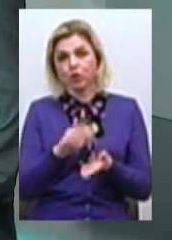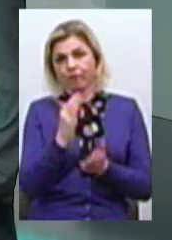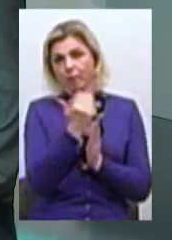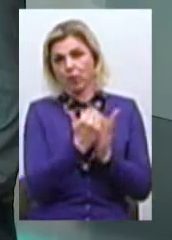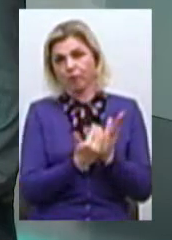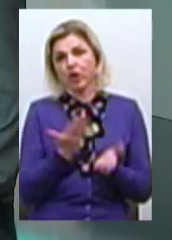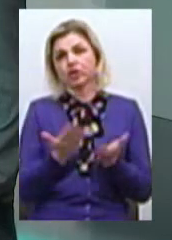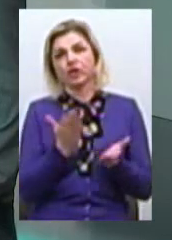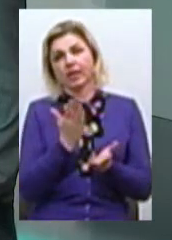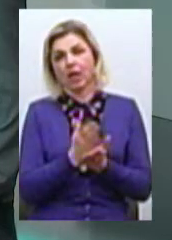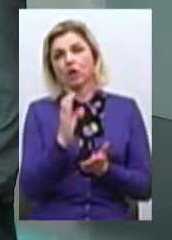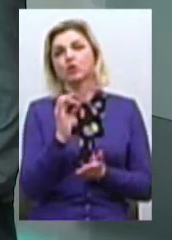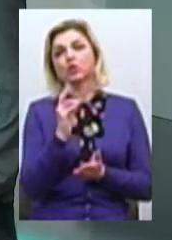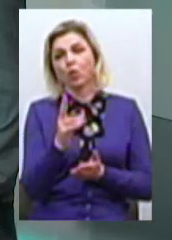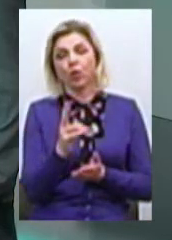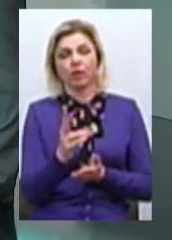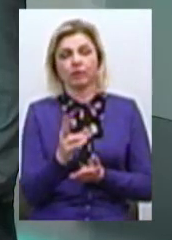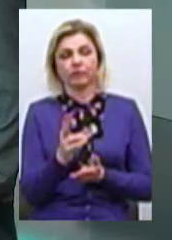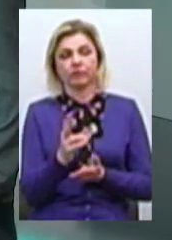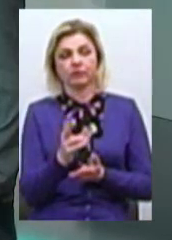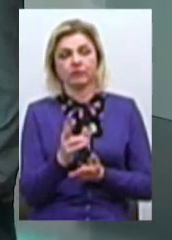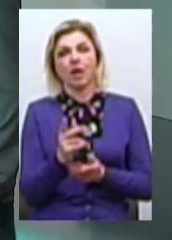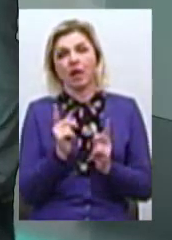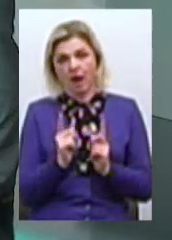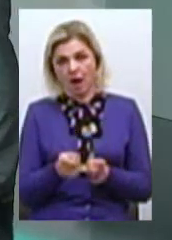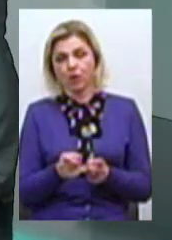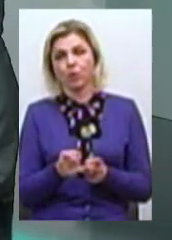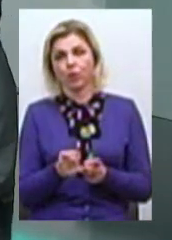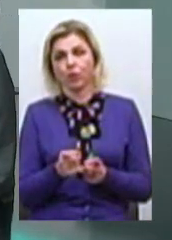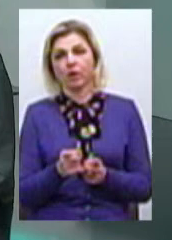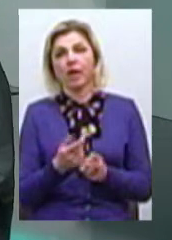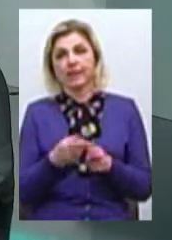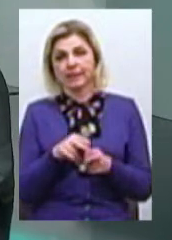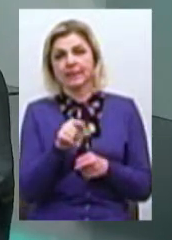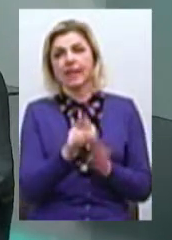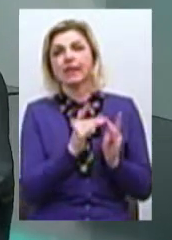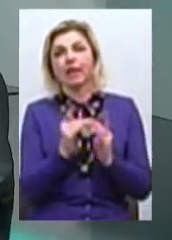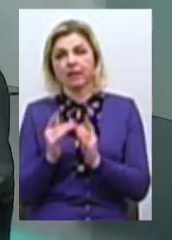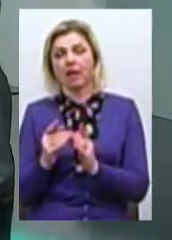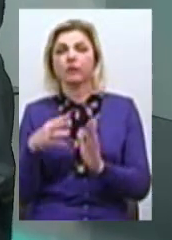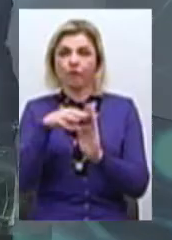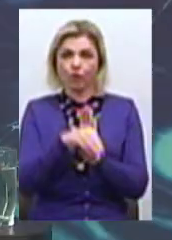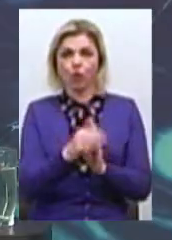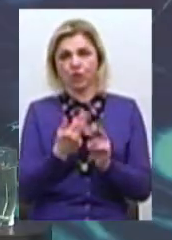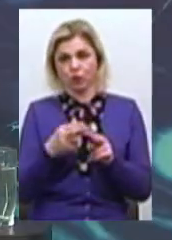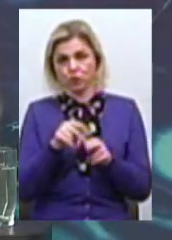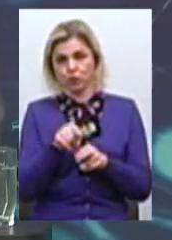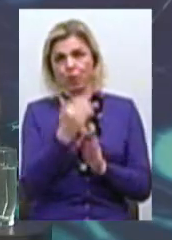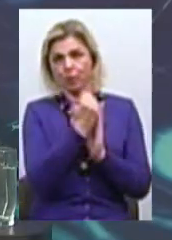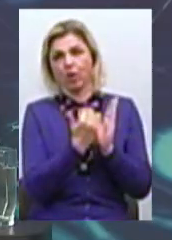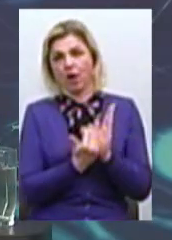є якісь же строки, терміни, що реально зайдуть ці інтернатні заклади в цю програму?